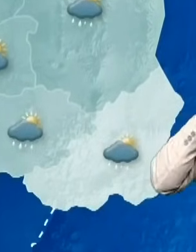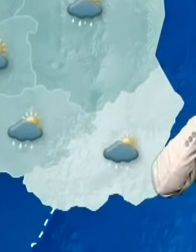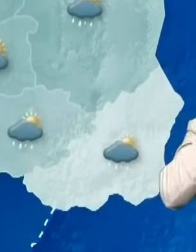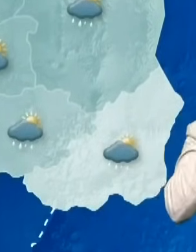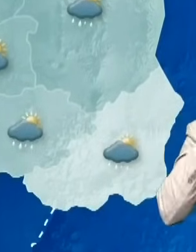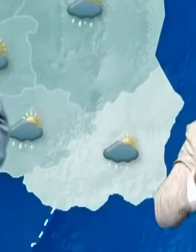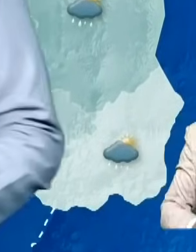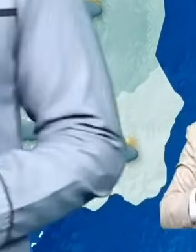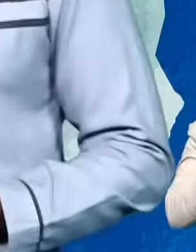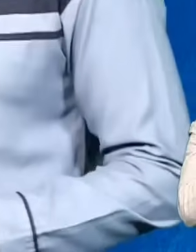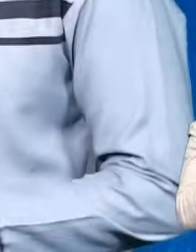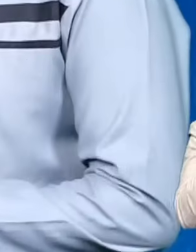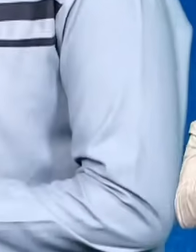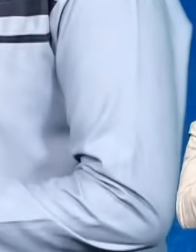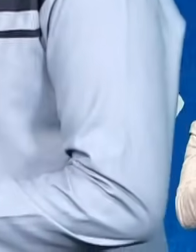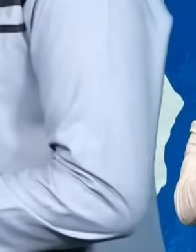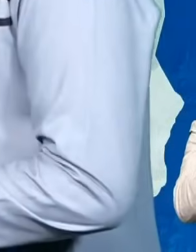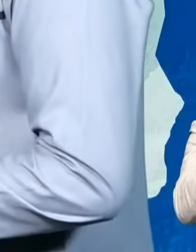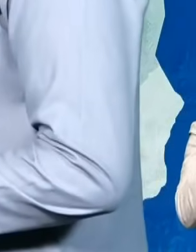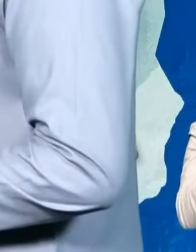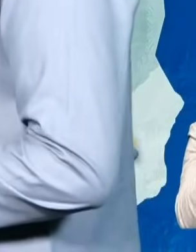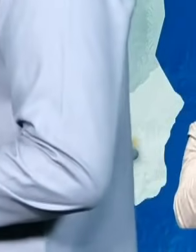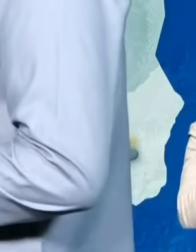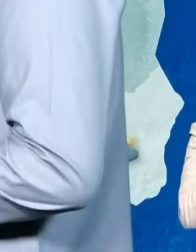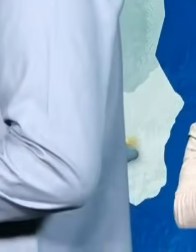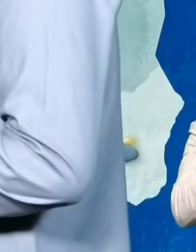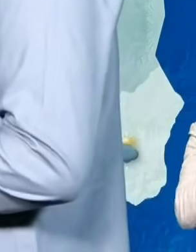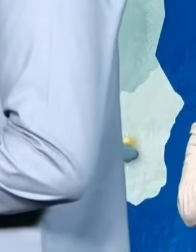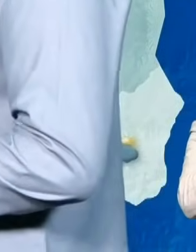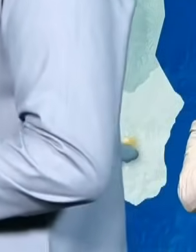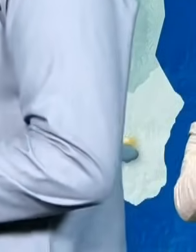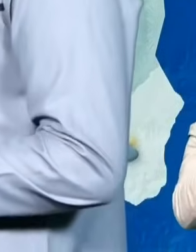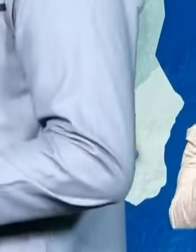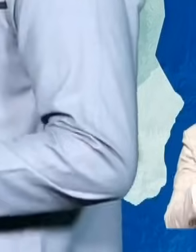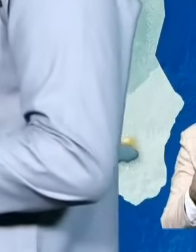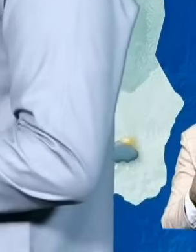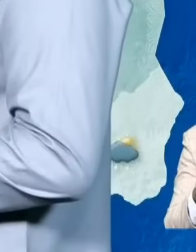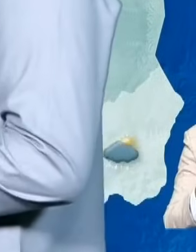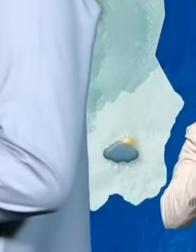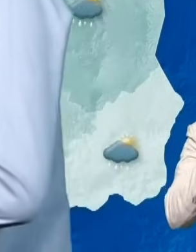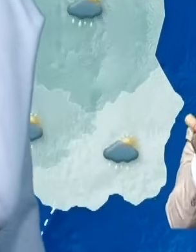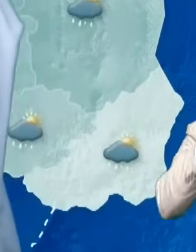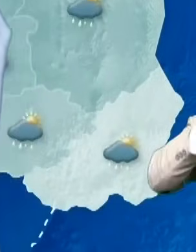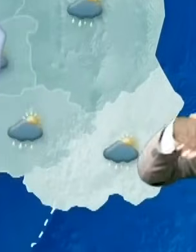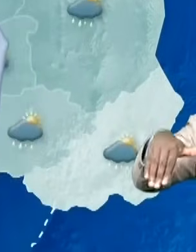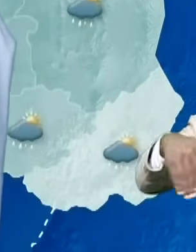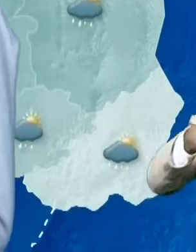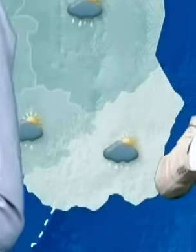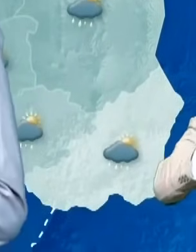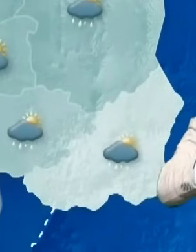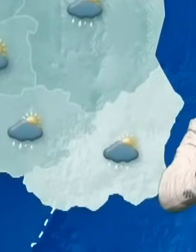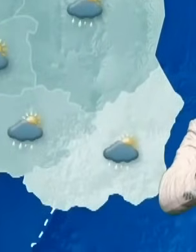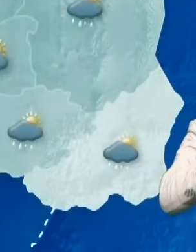kimwe no mu karere ka Nyamasheke ndetse na Rusizi mu ntara y'Uburengerazuba. Ahandi hose hasigaye ku masaha